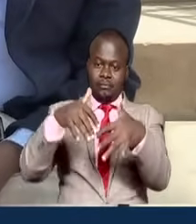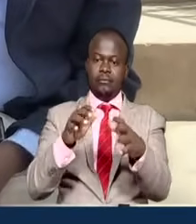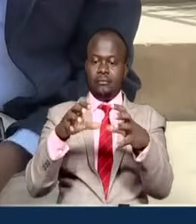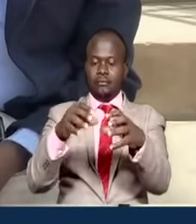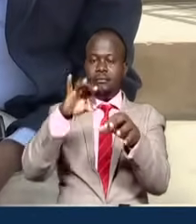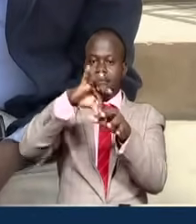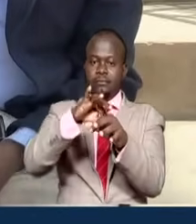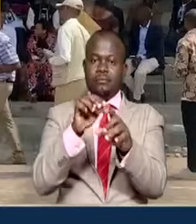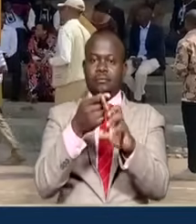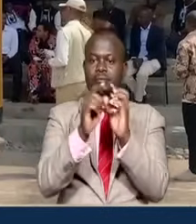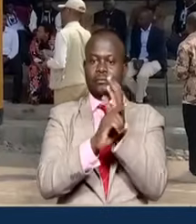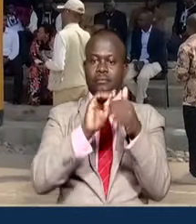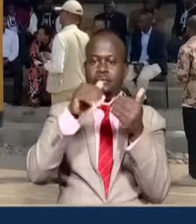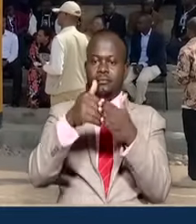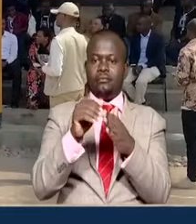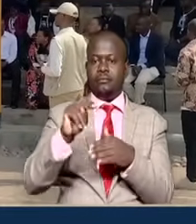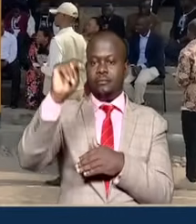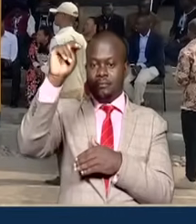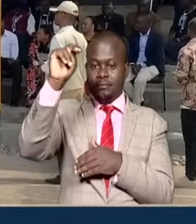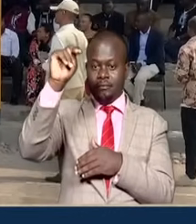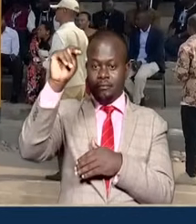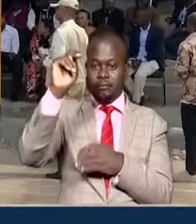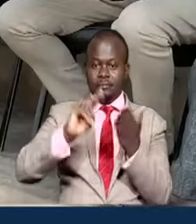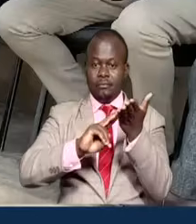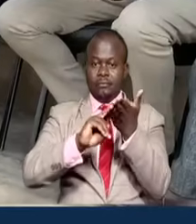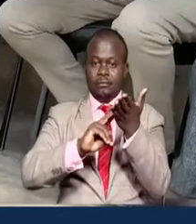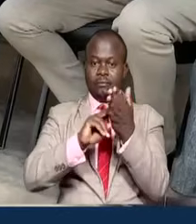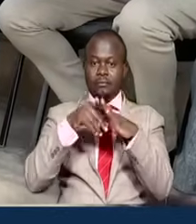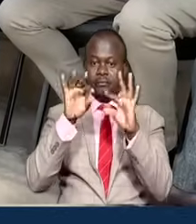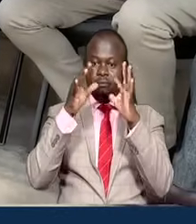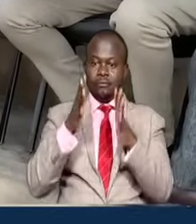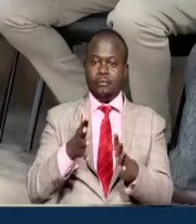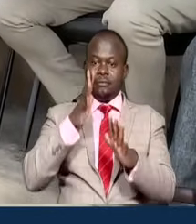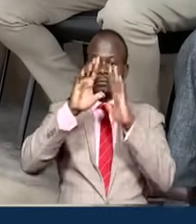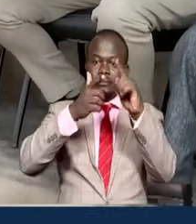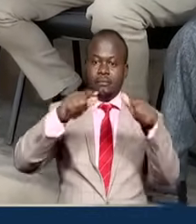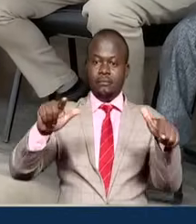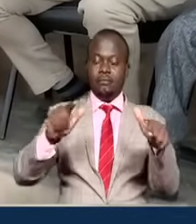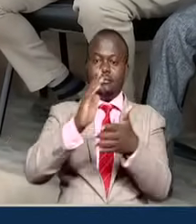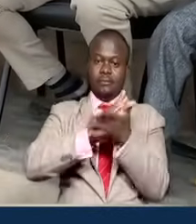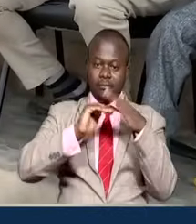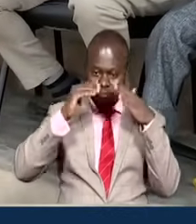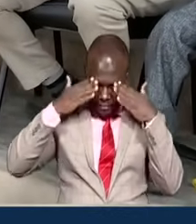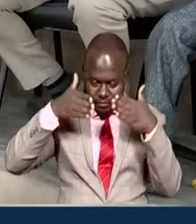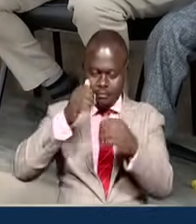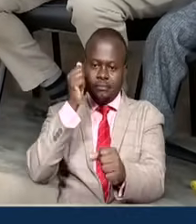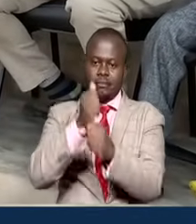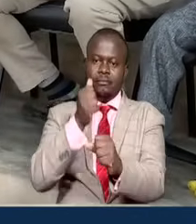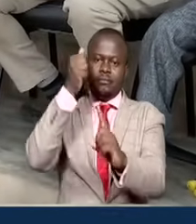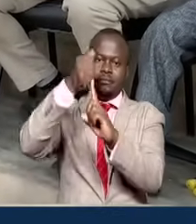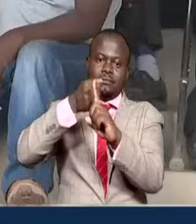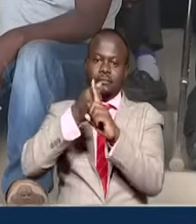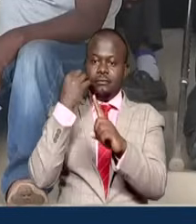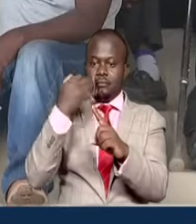itora baturutse mu turere twose tw'intara y'Amajyaruguru. Hifashishijwe abasemuzi b'ururimi rw'amarenga, bimwe mu byo bibanzeho kuzakoraho ubuvugizi